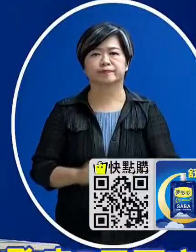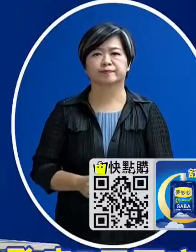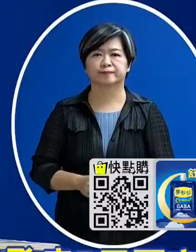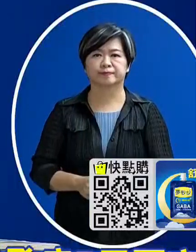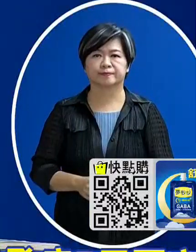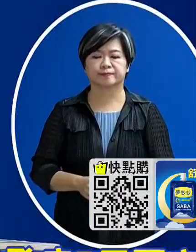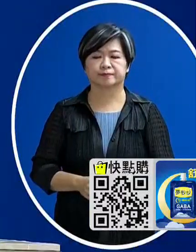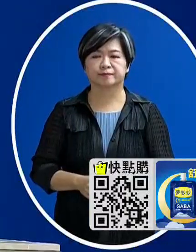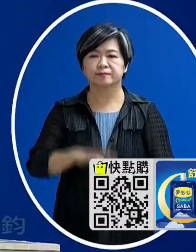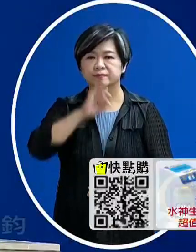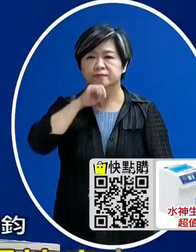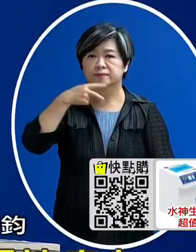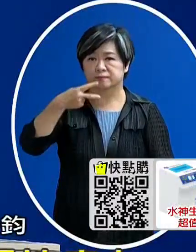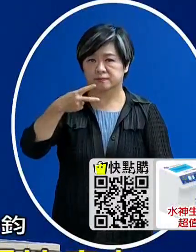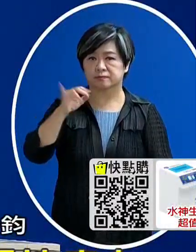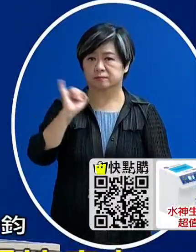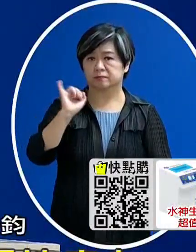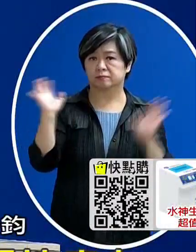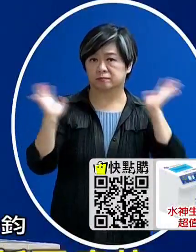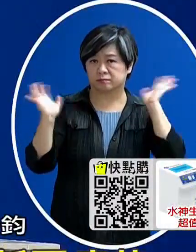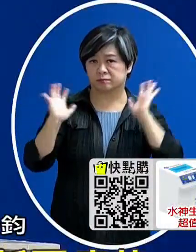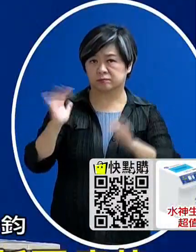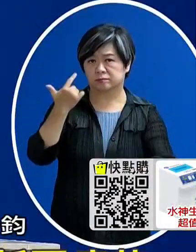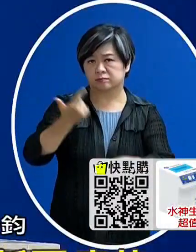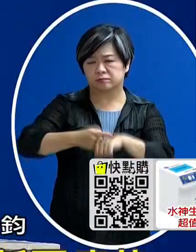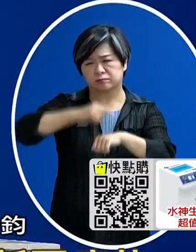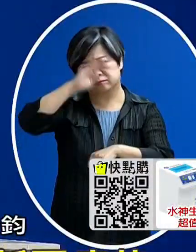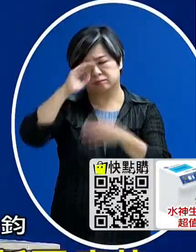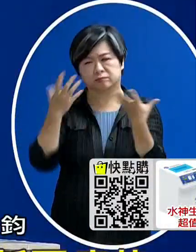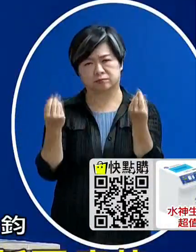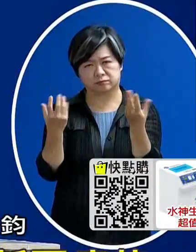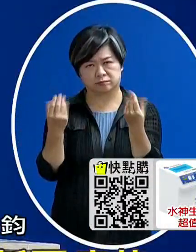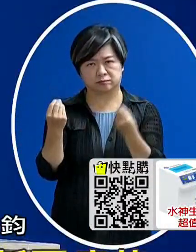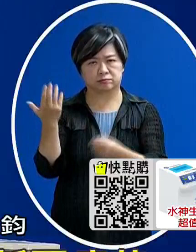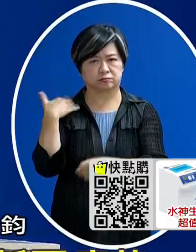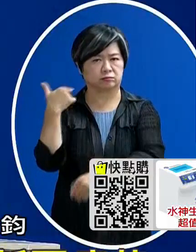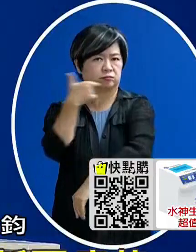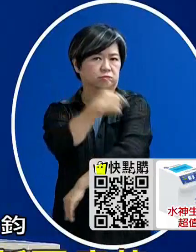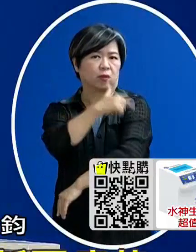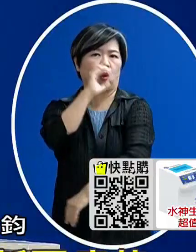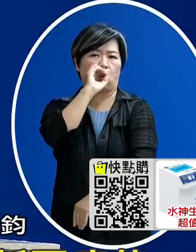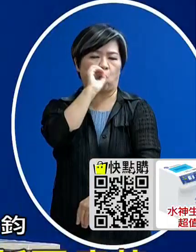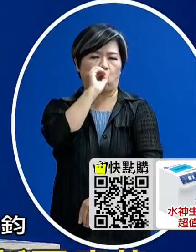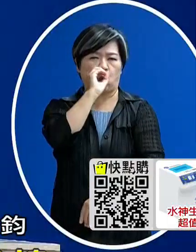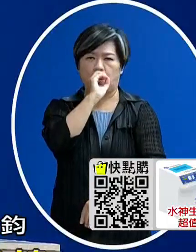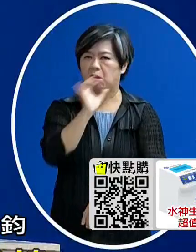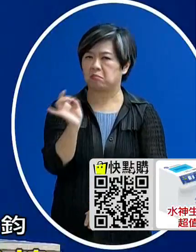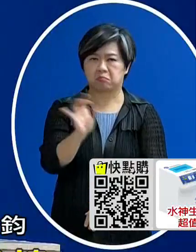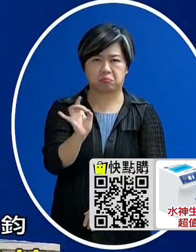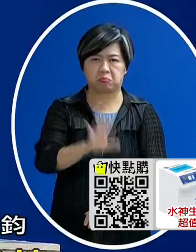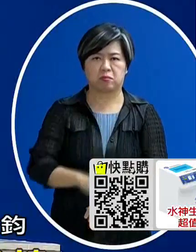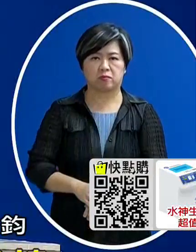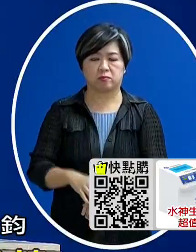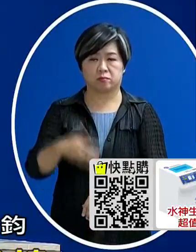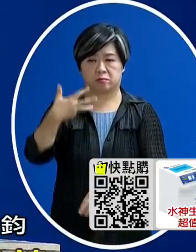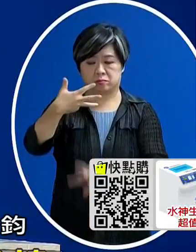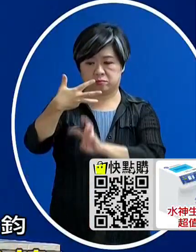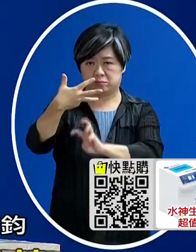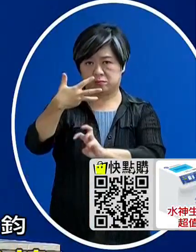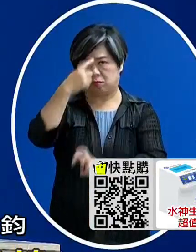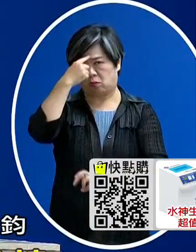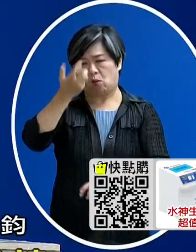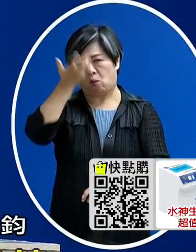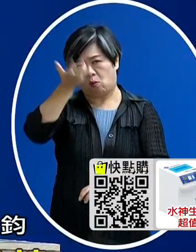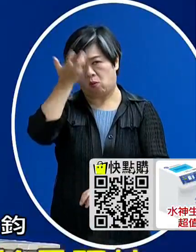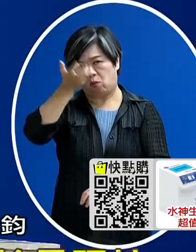这位是2岁女童，没有慢性病史，也没有接种任何一剂的新冠疫苗。8月30号的时候发